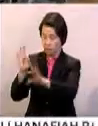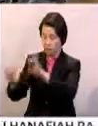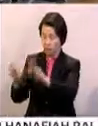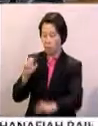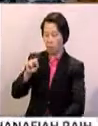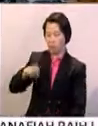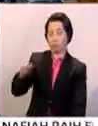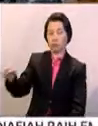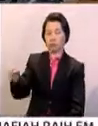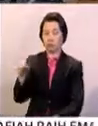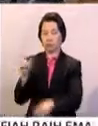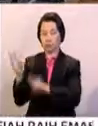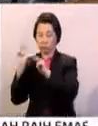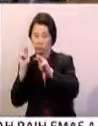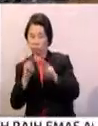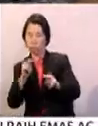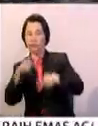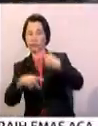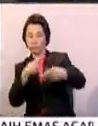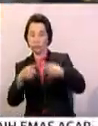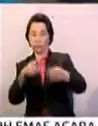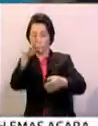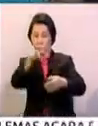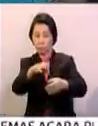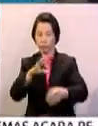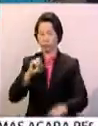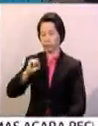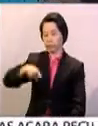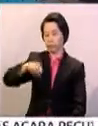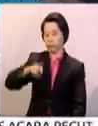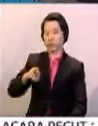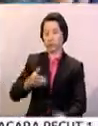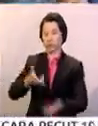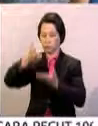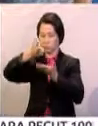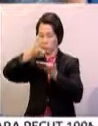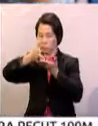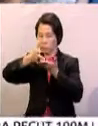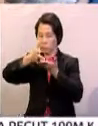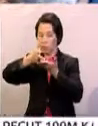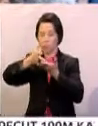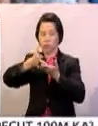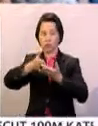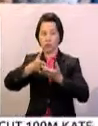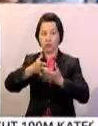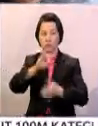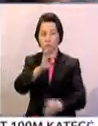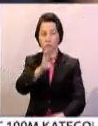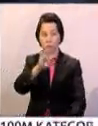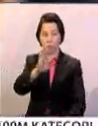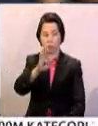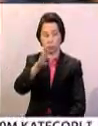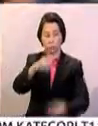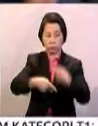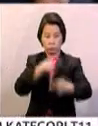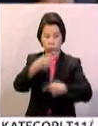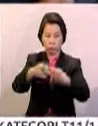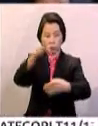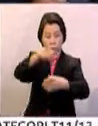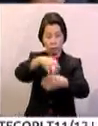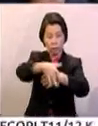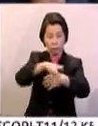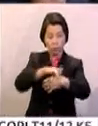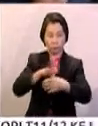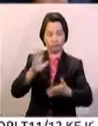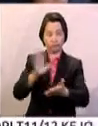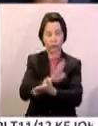SPR turut menyaksikan proses tersebut. SPR juga telah menyiarkan secara langsung melalui Facebook Live proses pengundian awal.